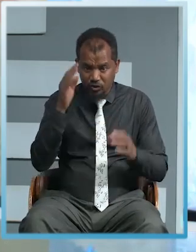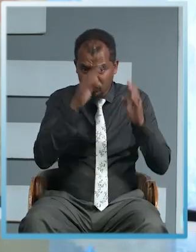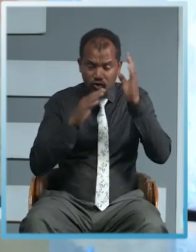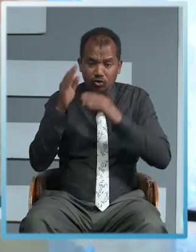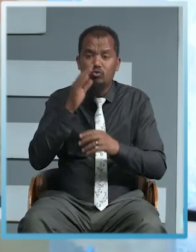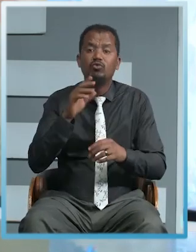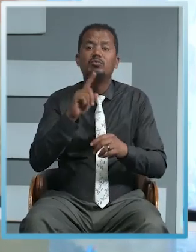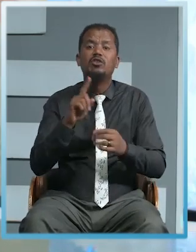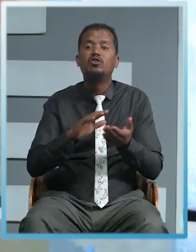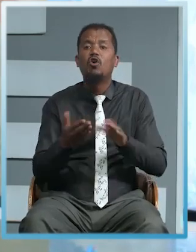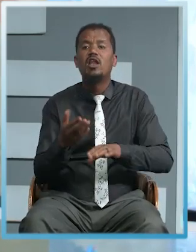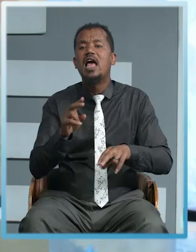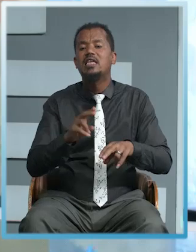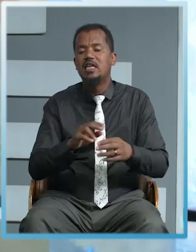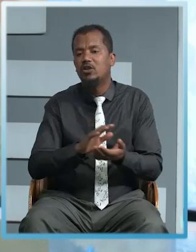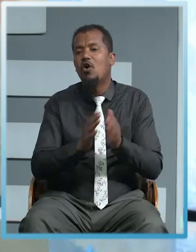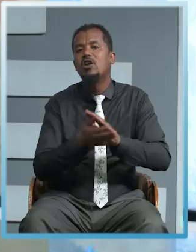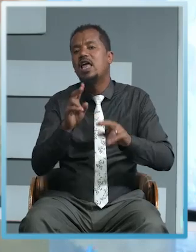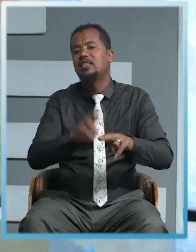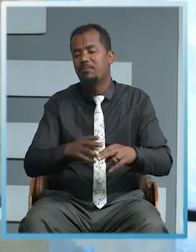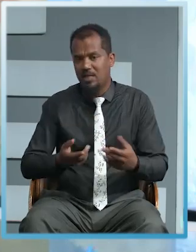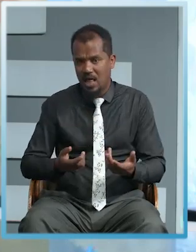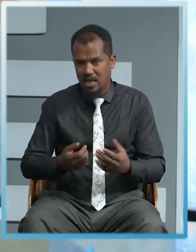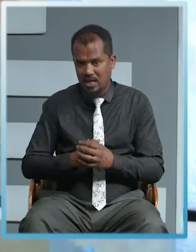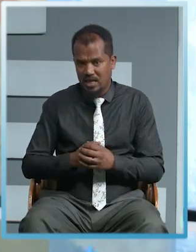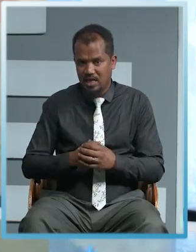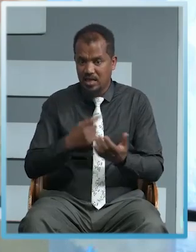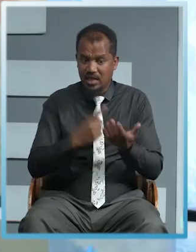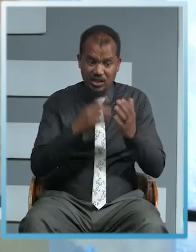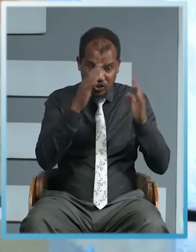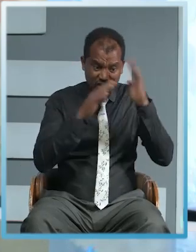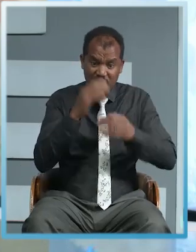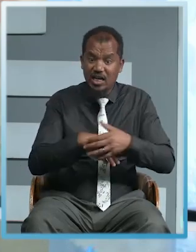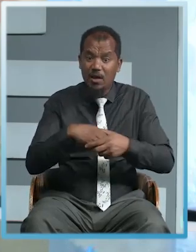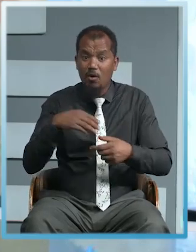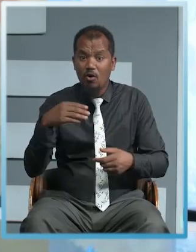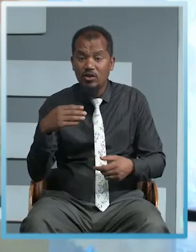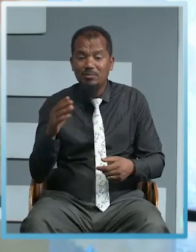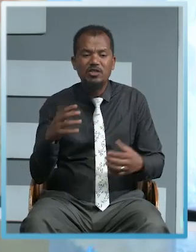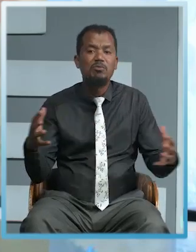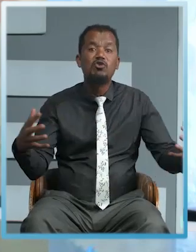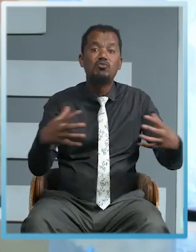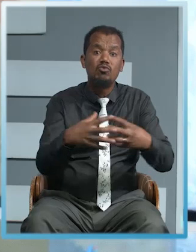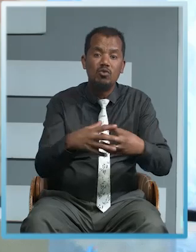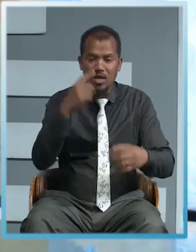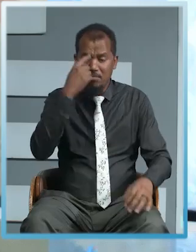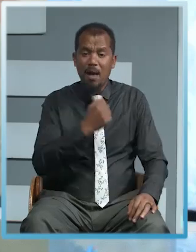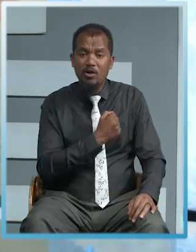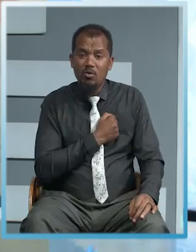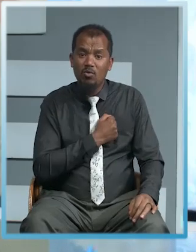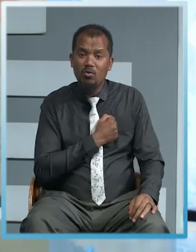ችግሩ ምን እንደሆነ ያስቀምጣል። እና ከዚህ ችግር ለማውጣት ያስብስብ